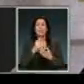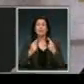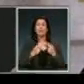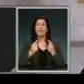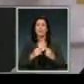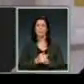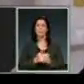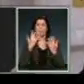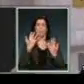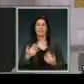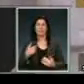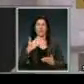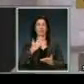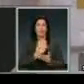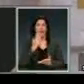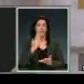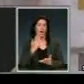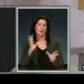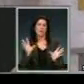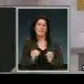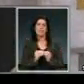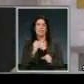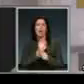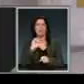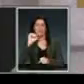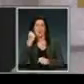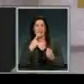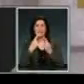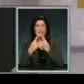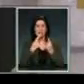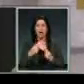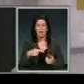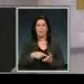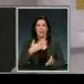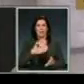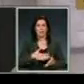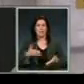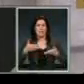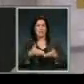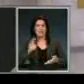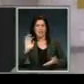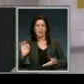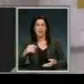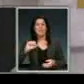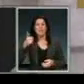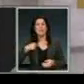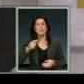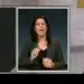עובדת סוציאלית, שיחה שאני רוצה לקבל את העזרה שלהם, אז אני צריכה קודם כל לתאם